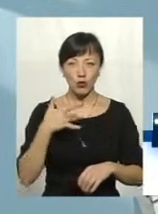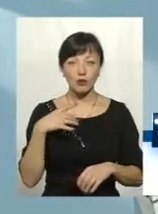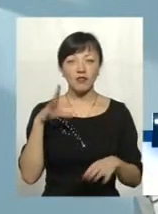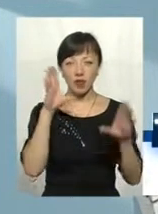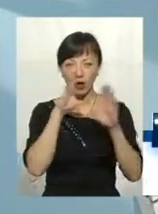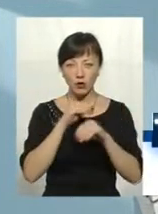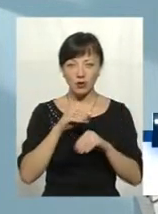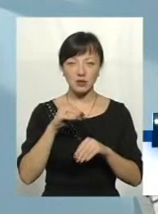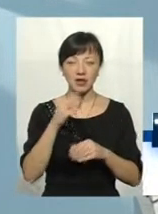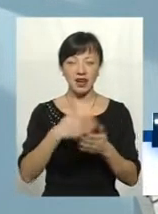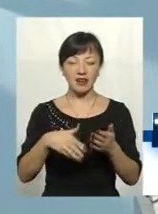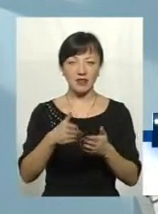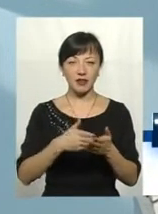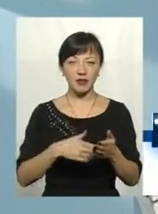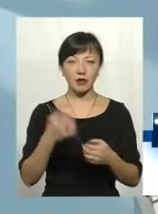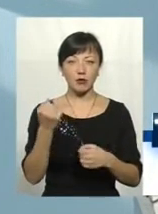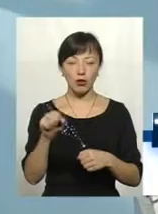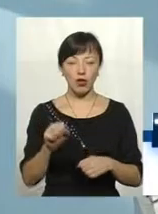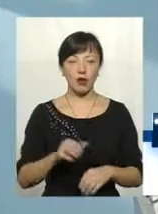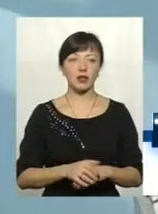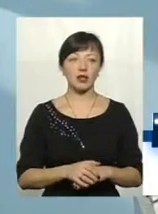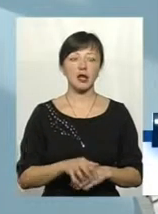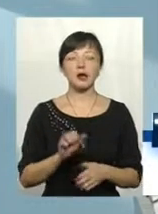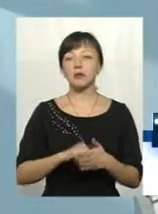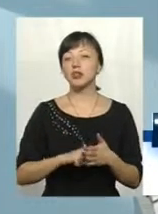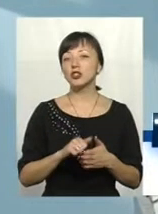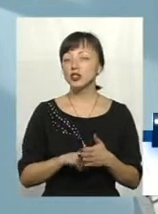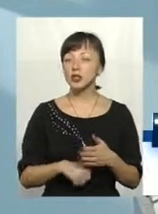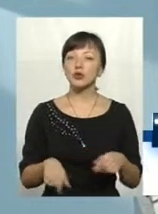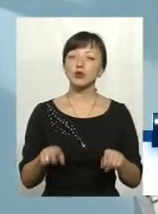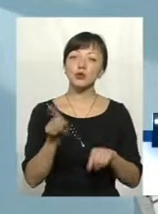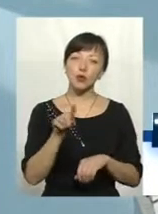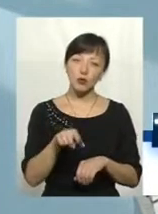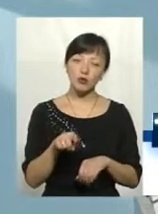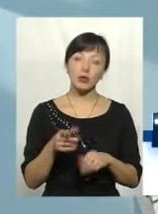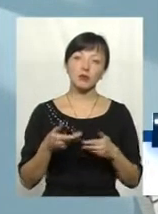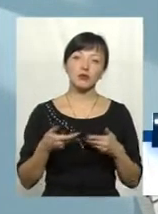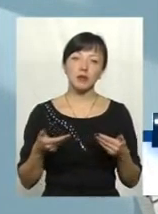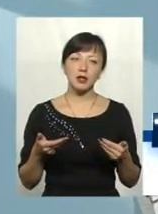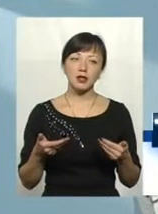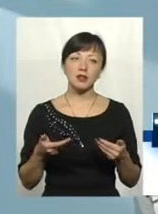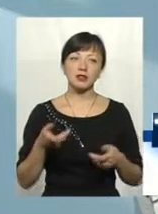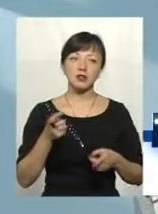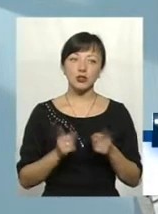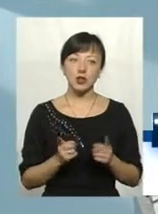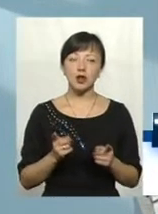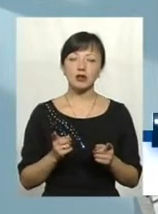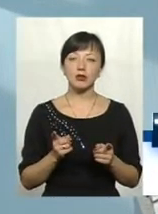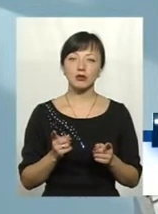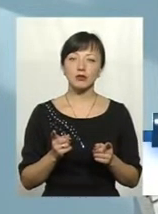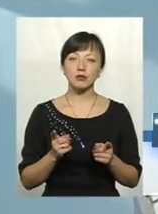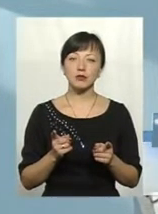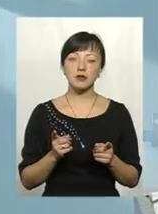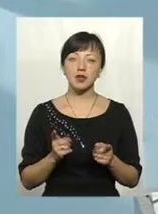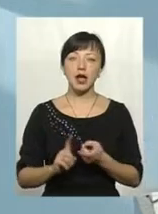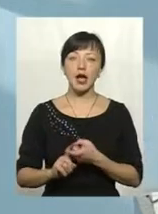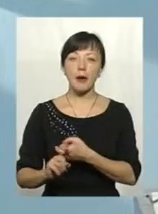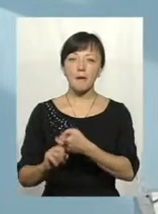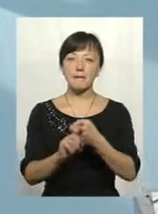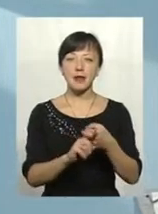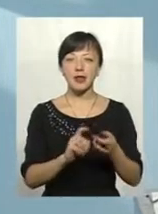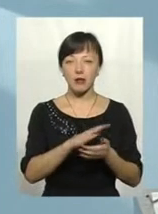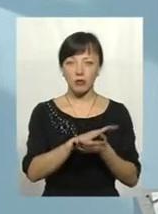вдалося ліквідувати, вдалося подолати. Причиною тому ми, звичайно, епідемія зараз у нас